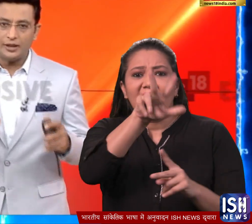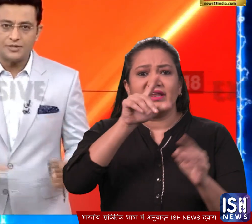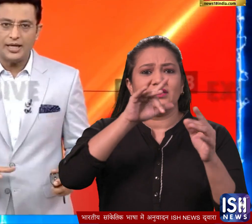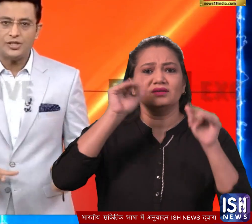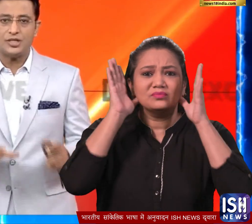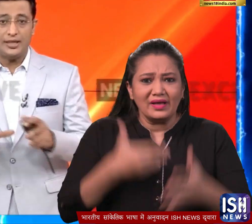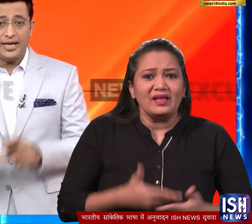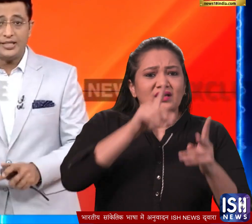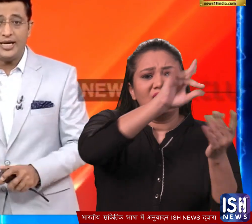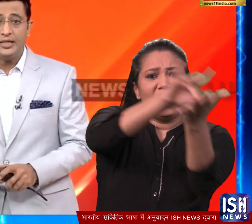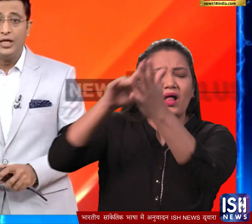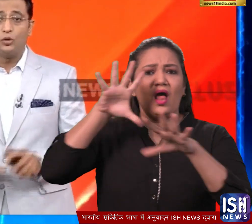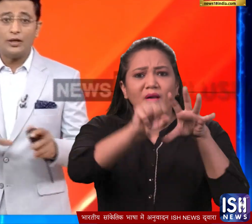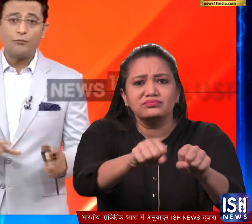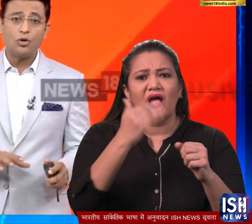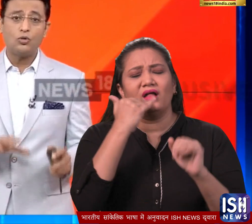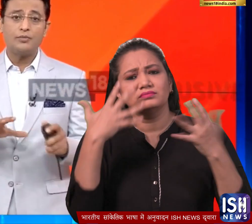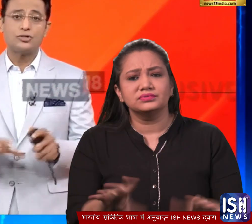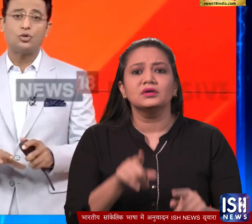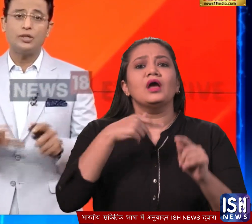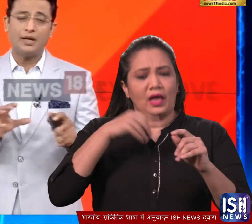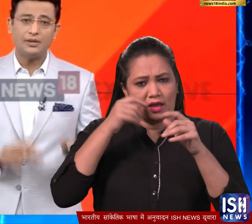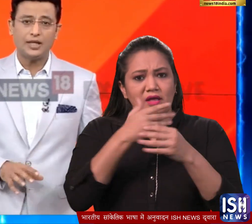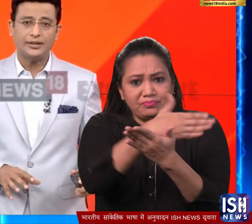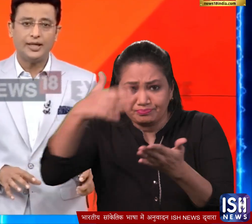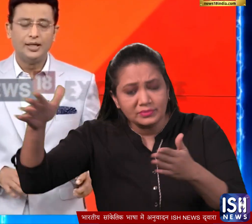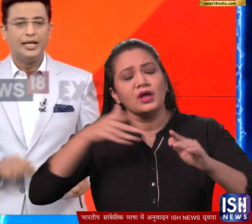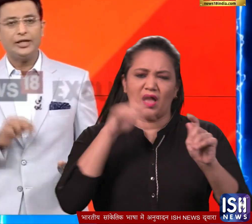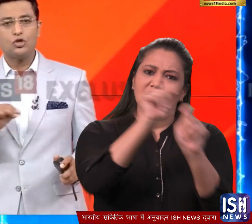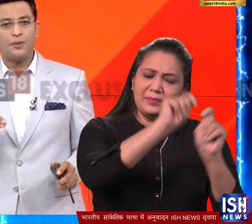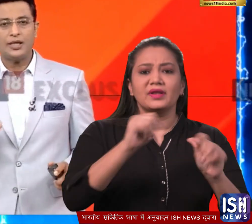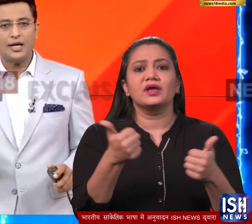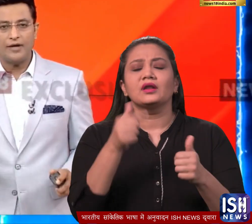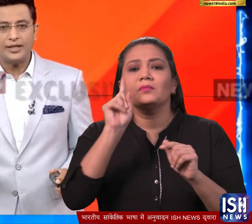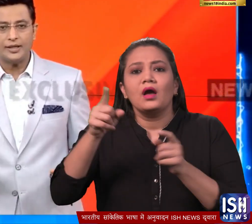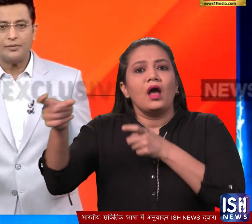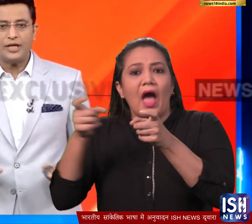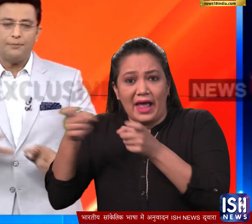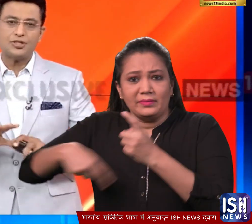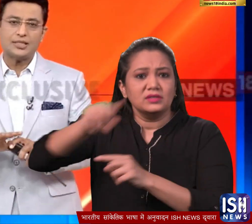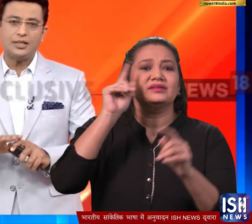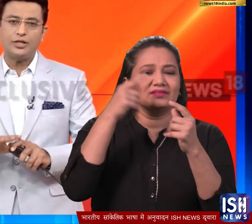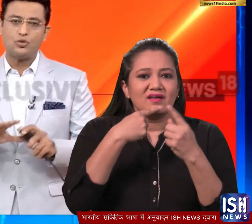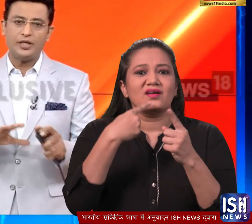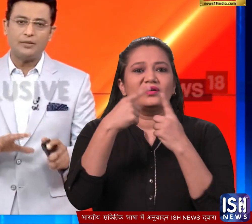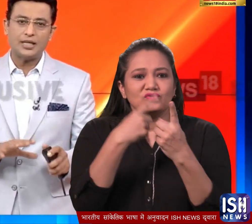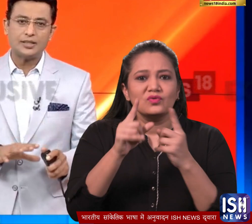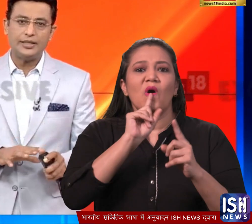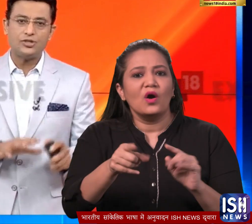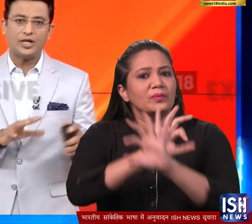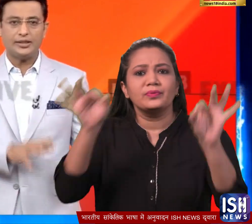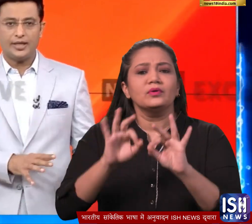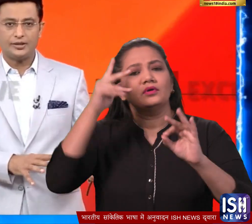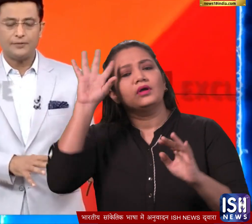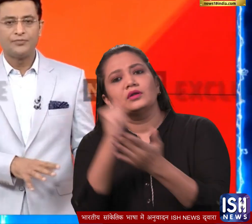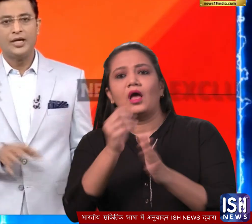पर अवैध कब्जा है, जिसे हटाया जाए तो वक्फ बोर्ड उन मस्जिदों की मरम्मत करा देगा। लेकिन उस पर कार्रवाई करने के बजाय प्रशासन ने जुमे की नमाज के